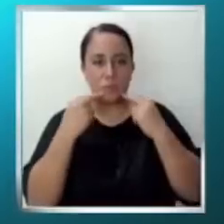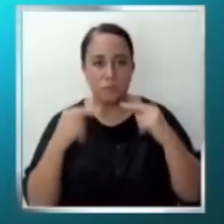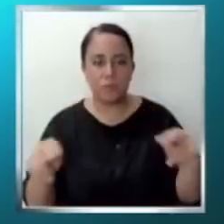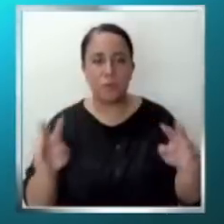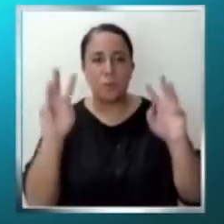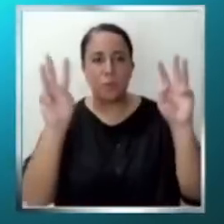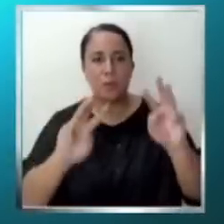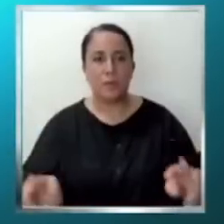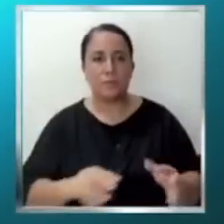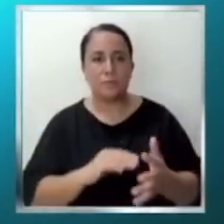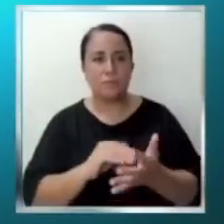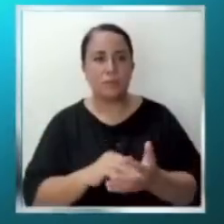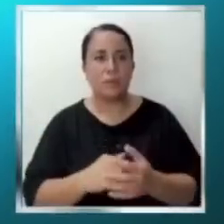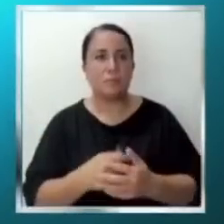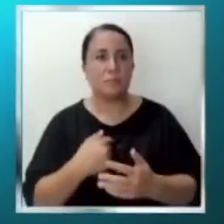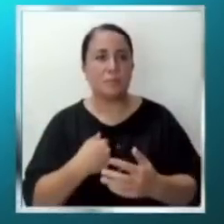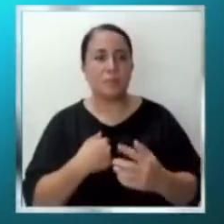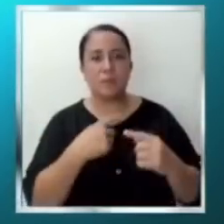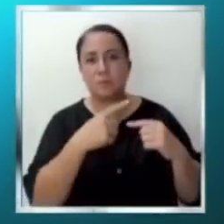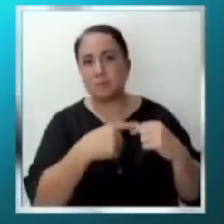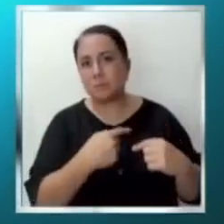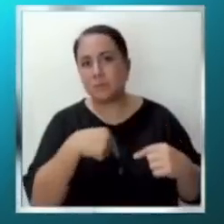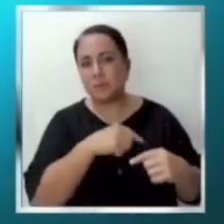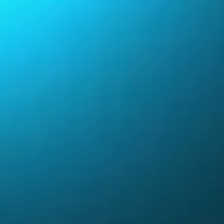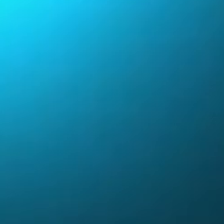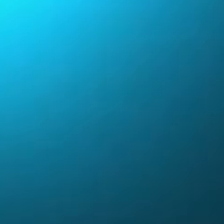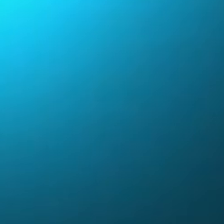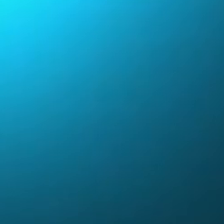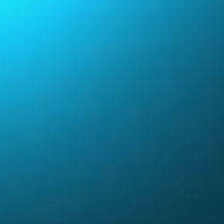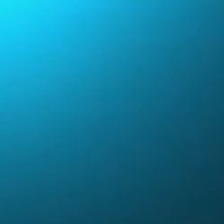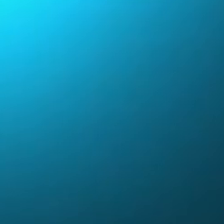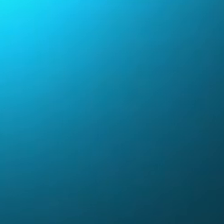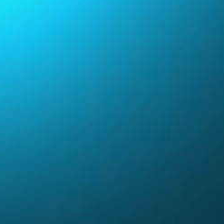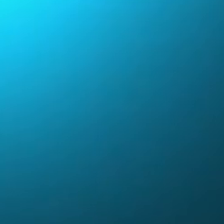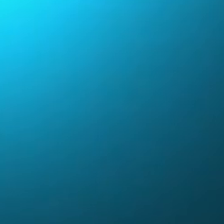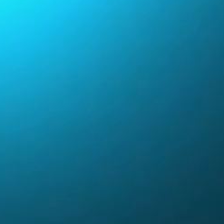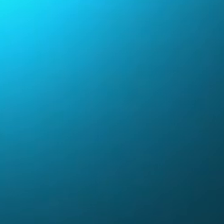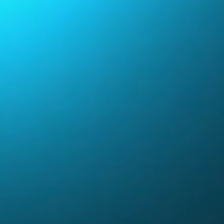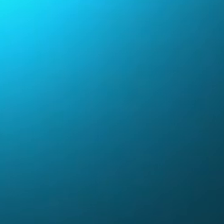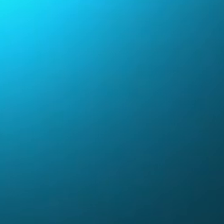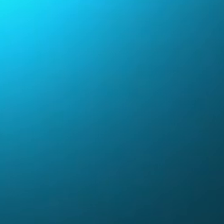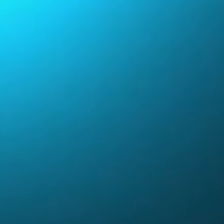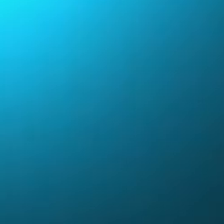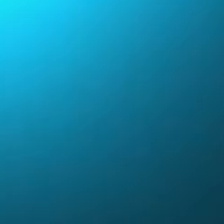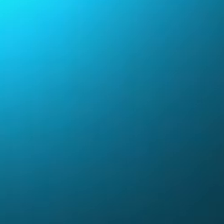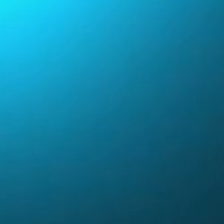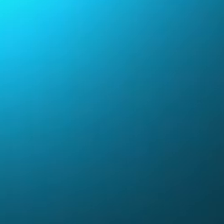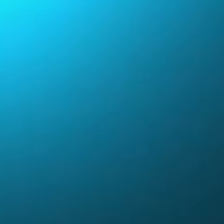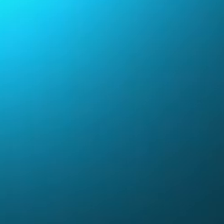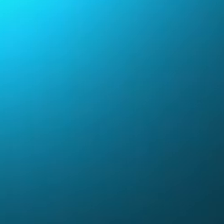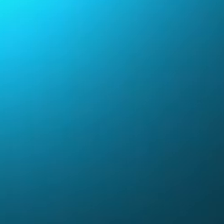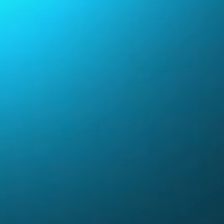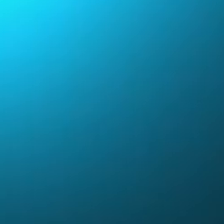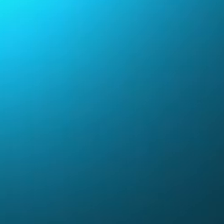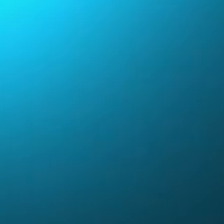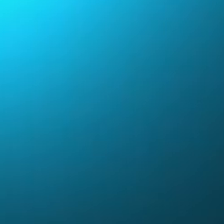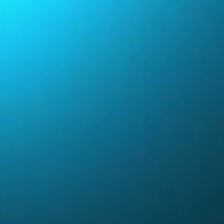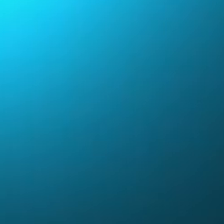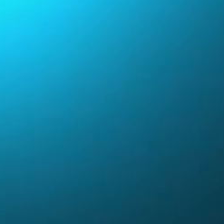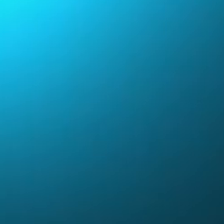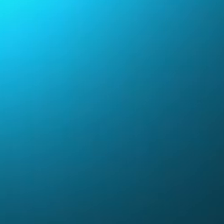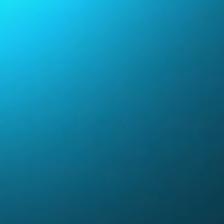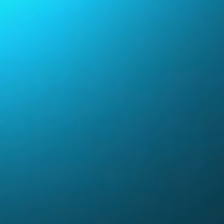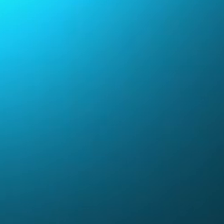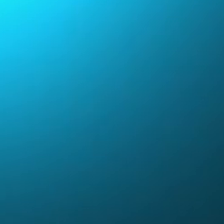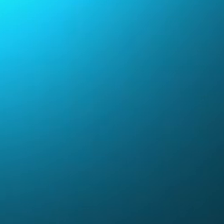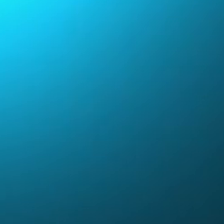Center. Kami ang inyong maasahan, anuman ang panahon. Mga kapuso, maging updated sa ulat panahon, 24